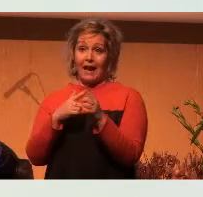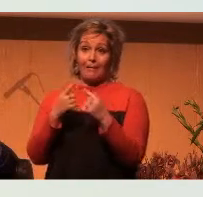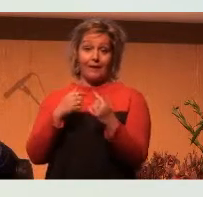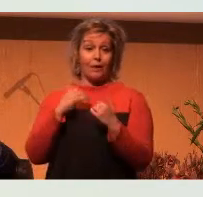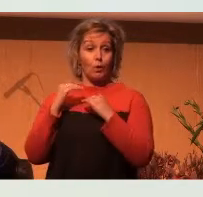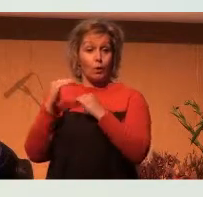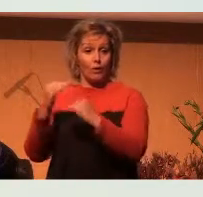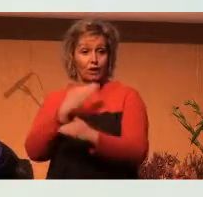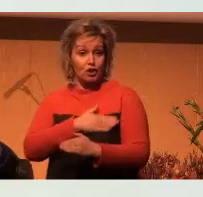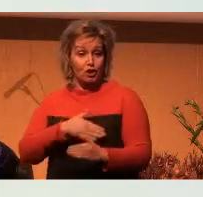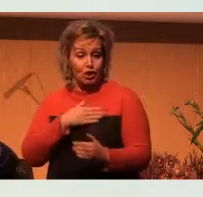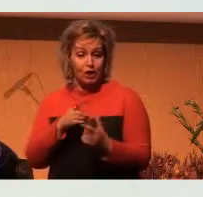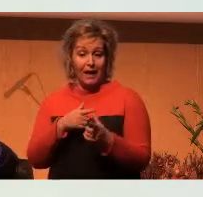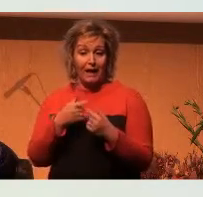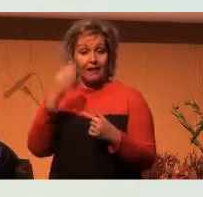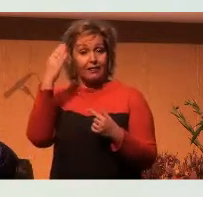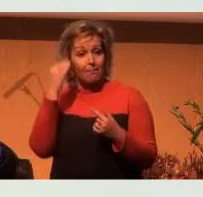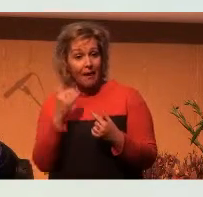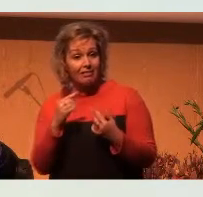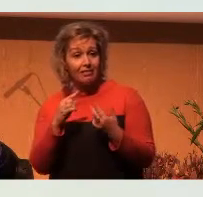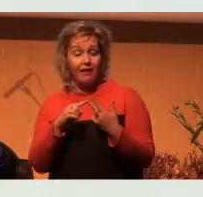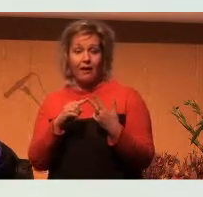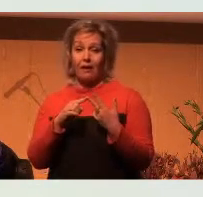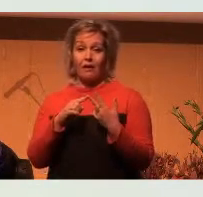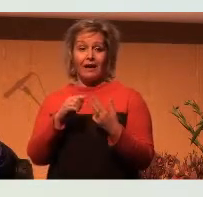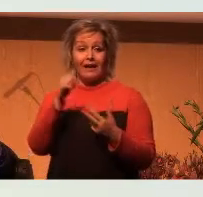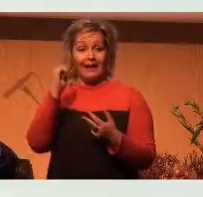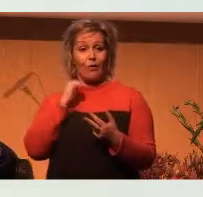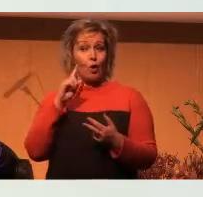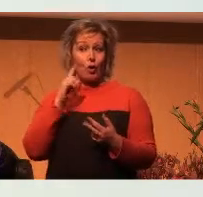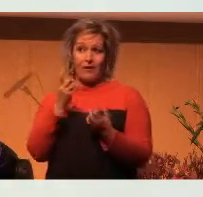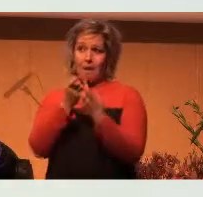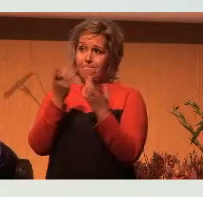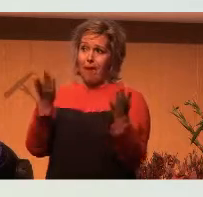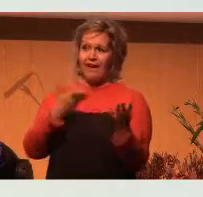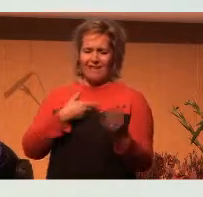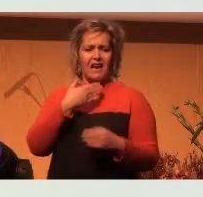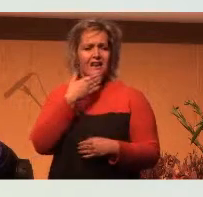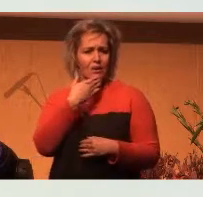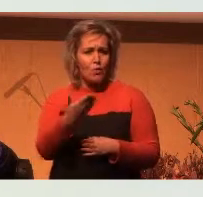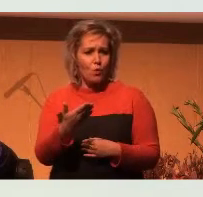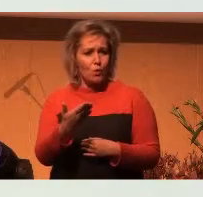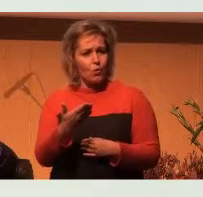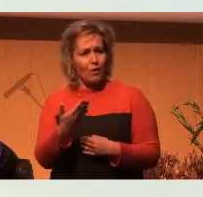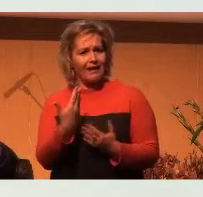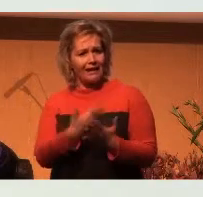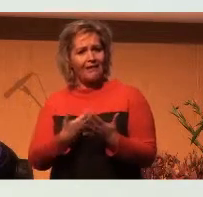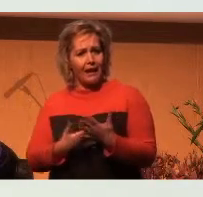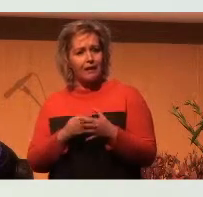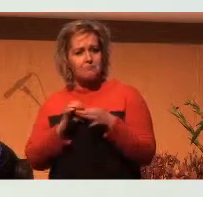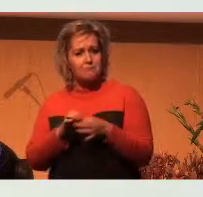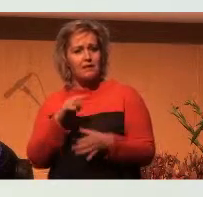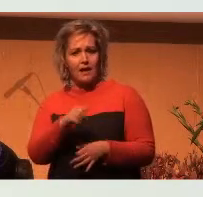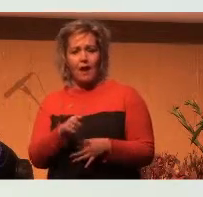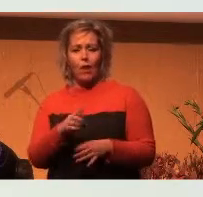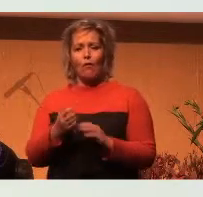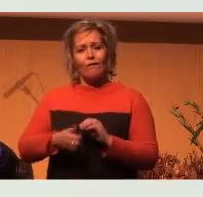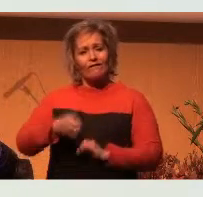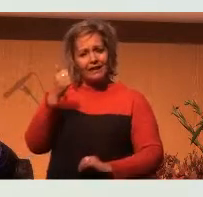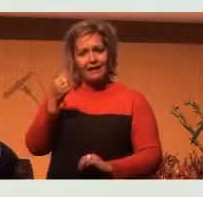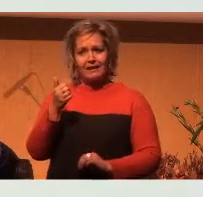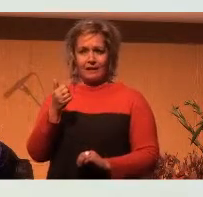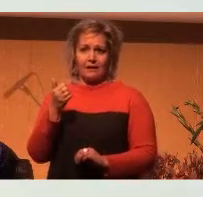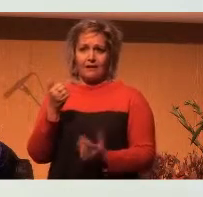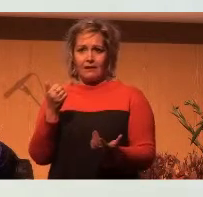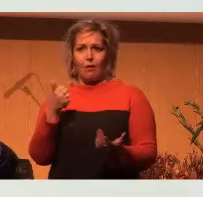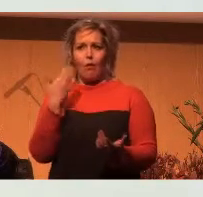syke, når vi blir demente. I går hørte vi mange veldig gode innlegg om dette, og hvor viktig det